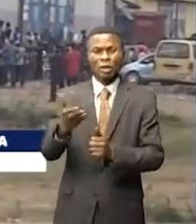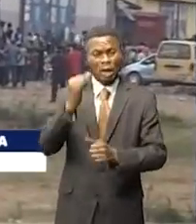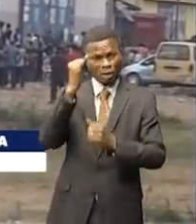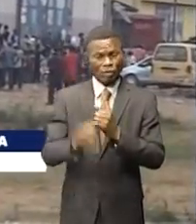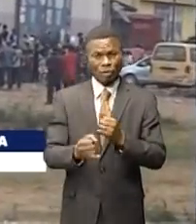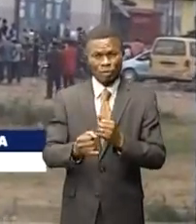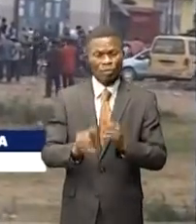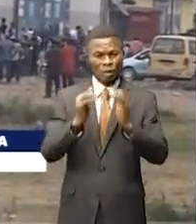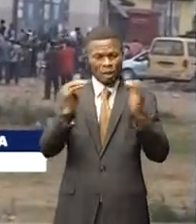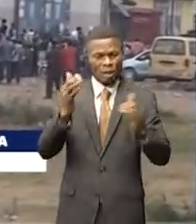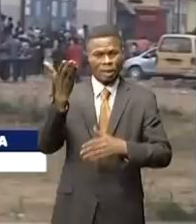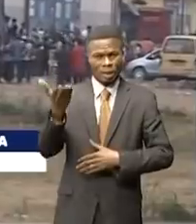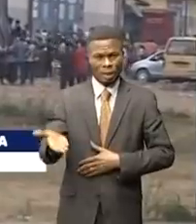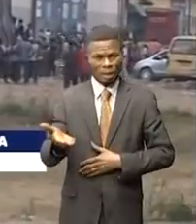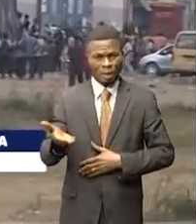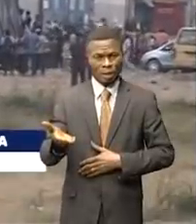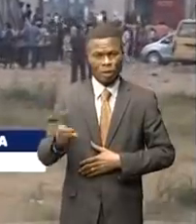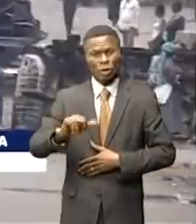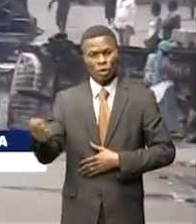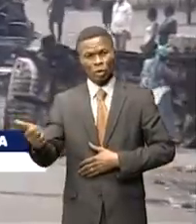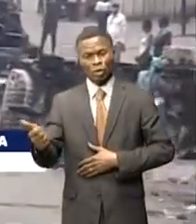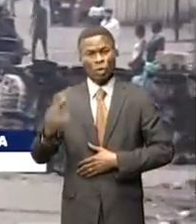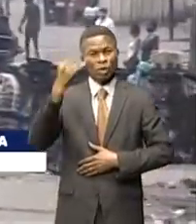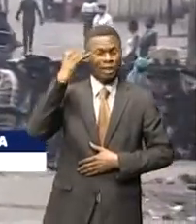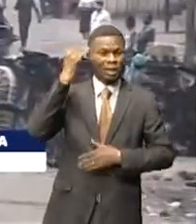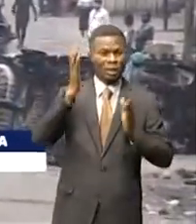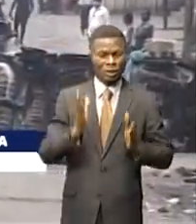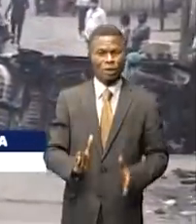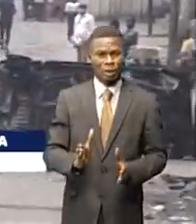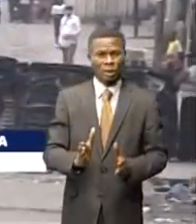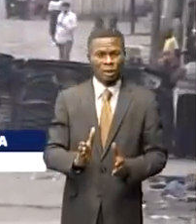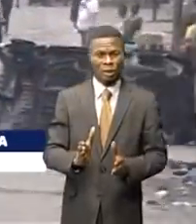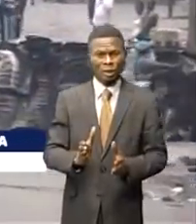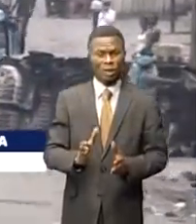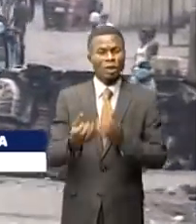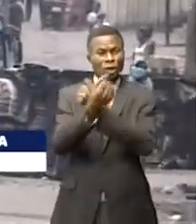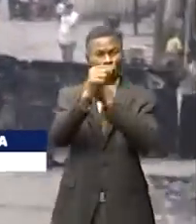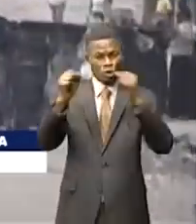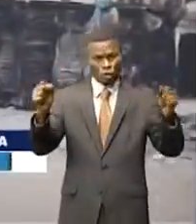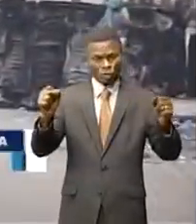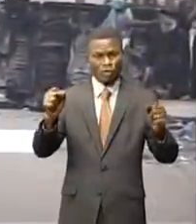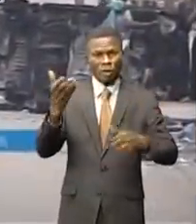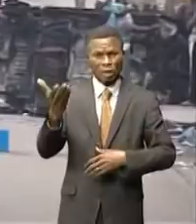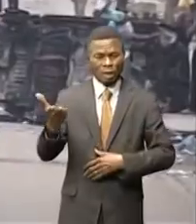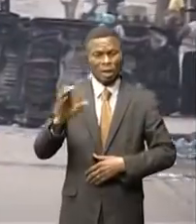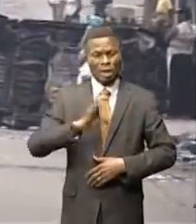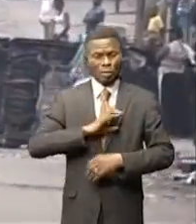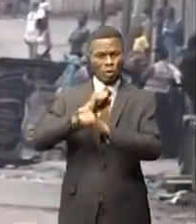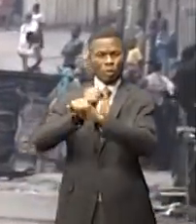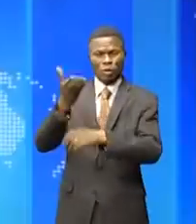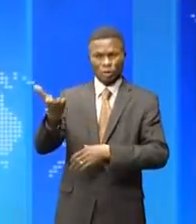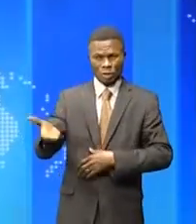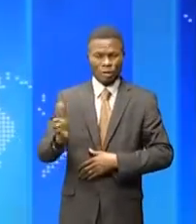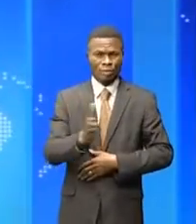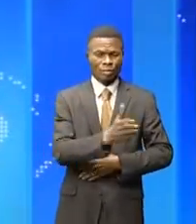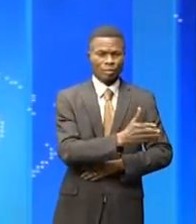les calme est revenu et certains sujets indiens ont été extraits sauvé de justesse par la police nationale